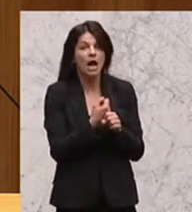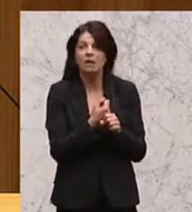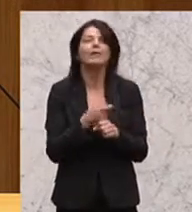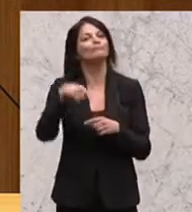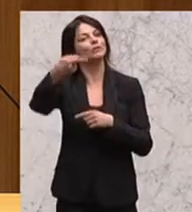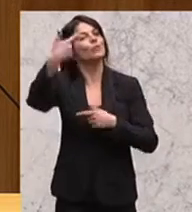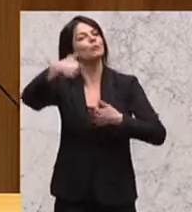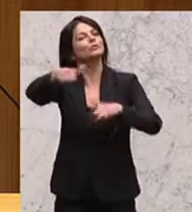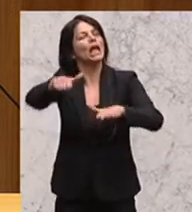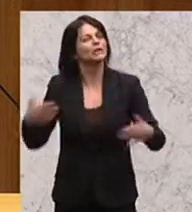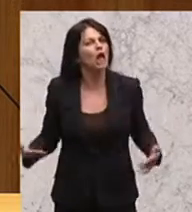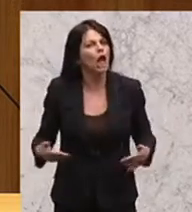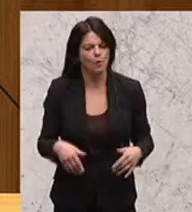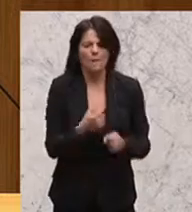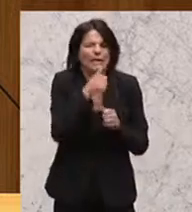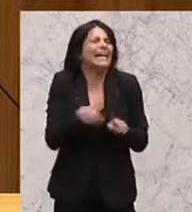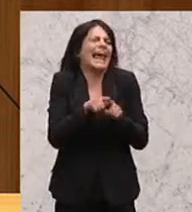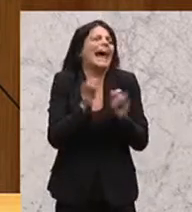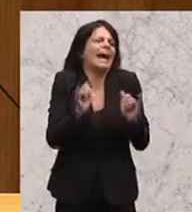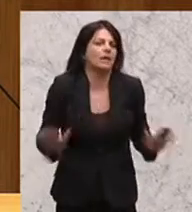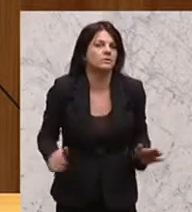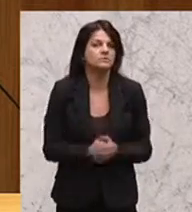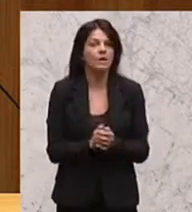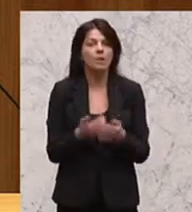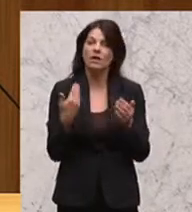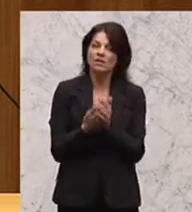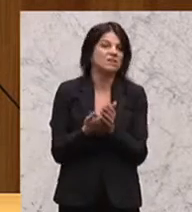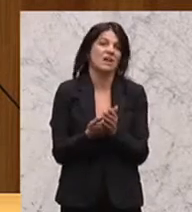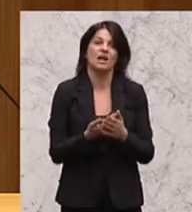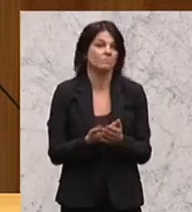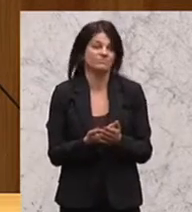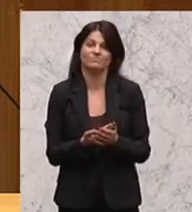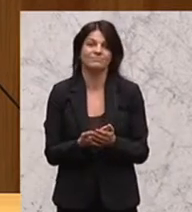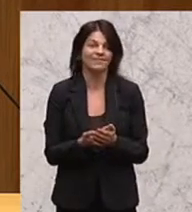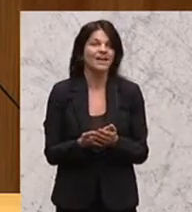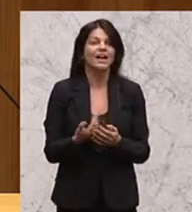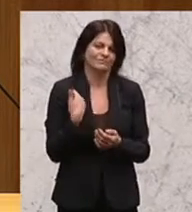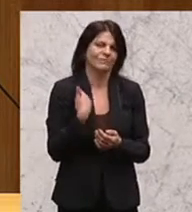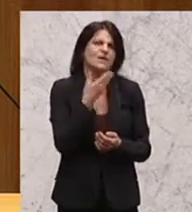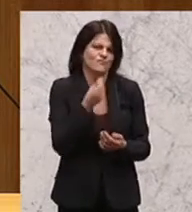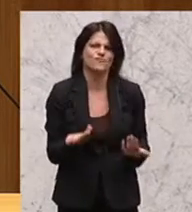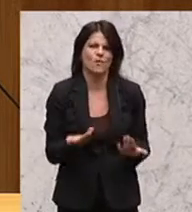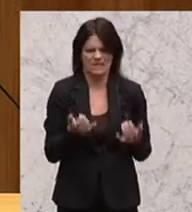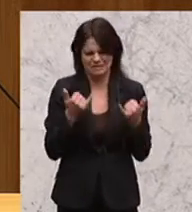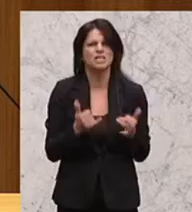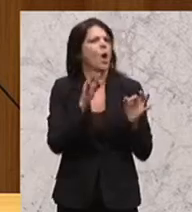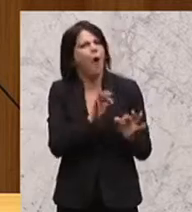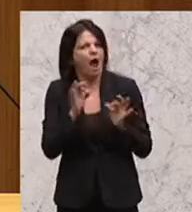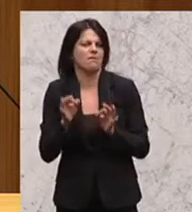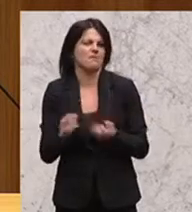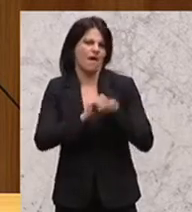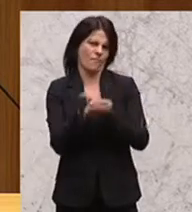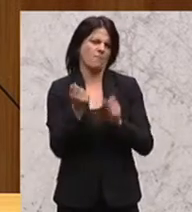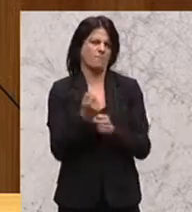2016. Ja? Sie machen sie eh nicht gleich. Und deshalb wäre auch nichts daran gewesen, jetzt ordentliche Reformen zu